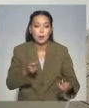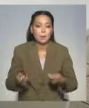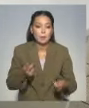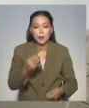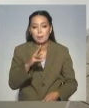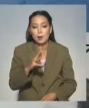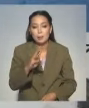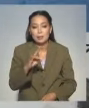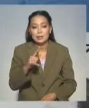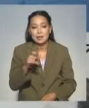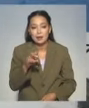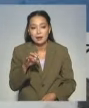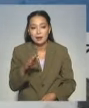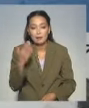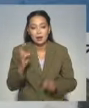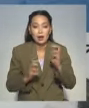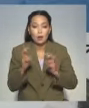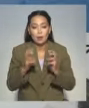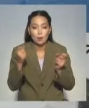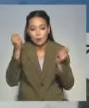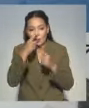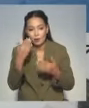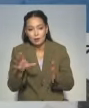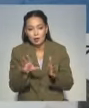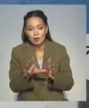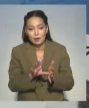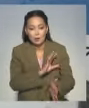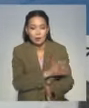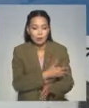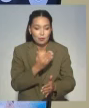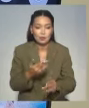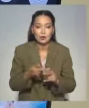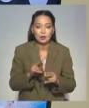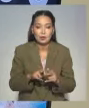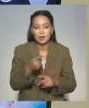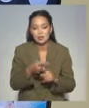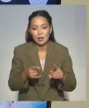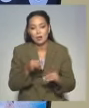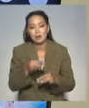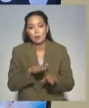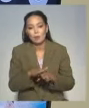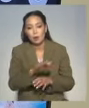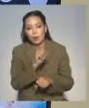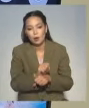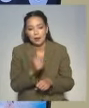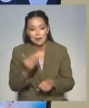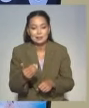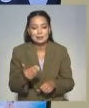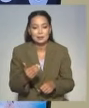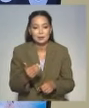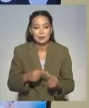Мағзұм Мырзағалиев зауыттағы жағдаймен танысқан соң электр қуаты үзілуі салдарынан жартылай және толықтай тоқтаған еншілес кәсіпорын